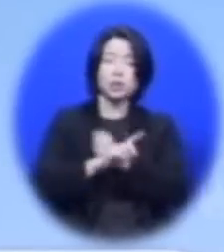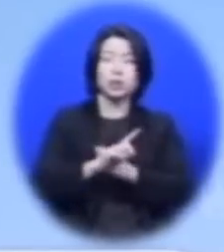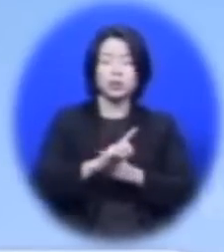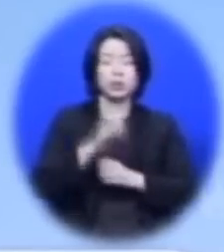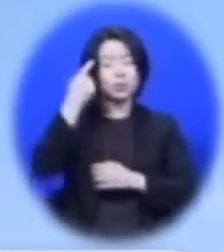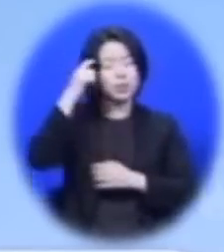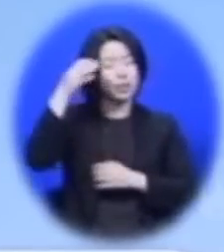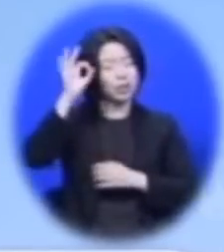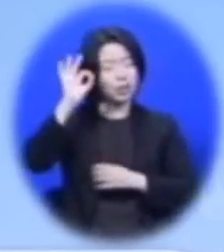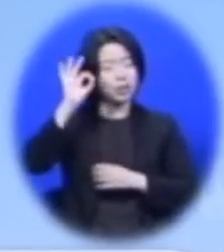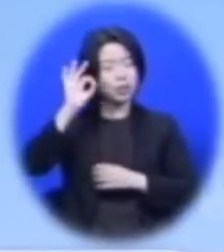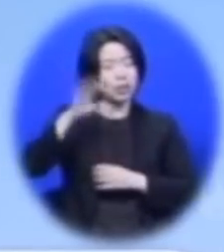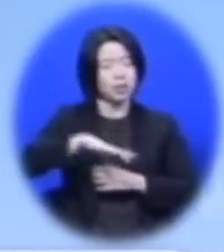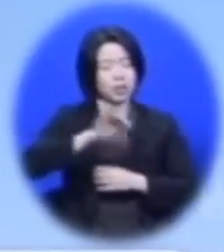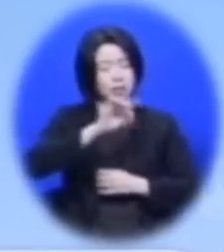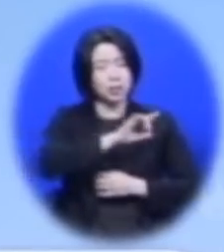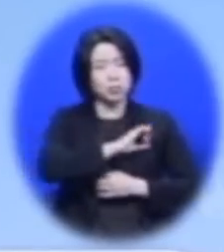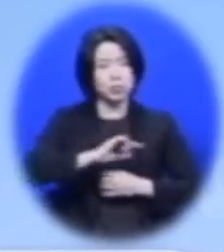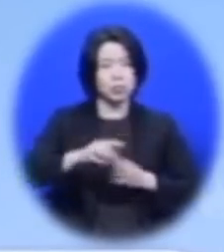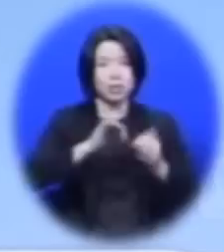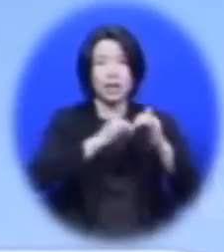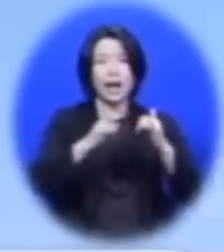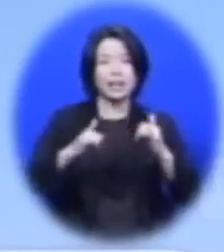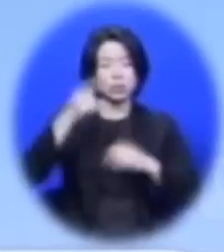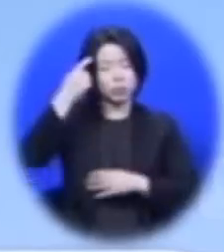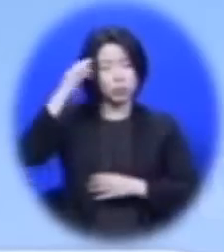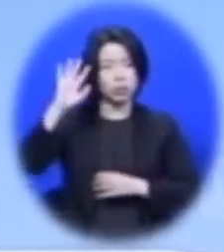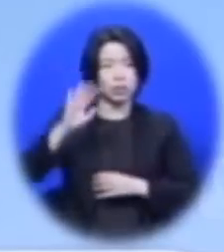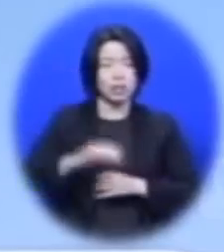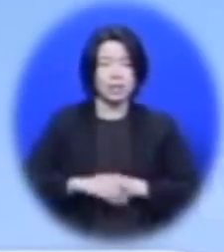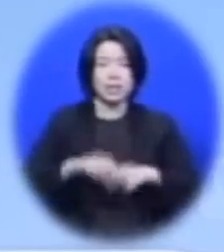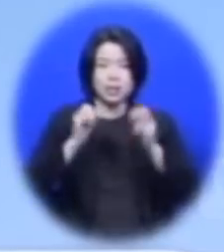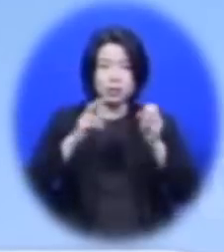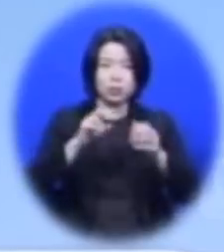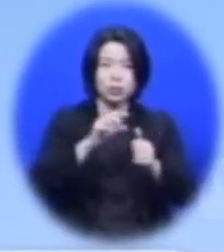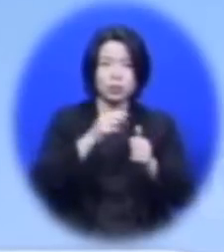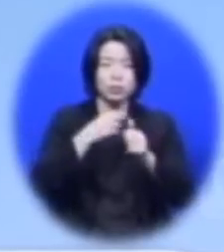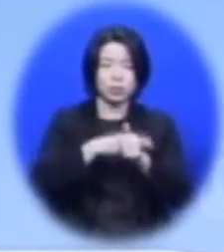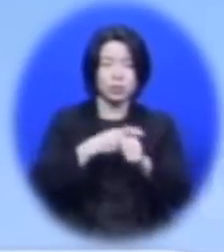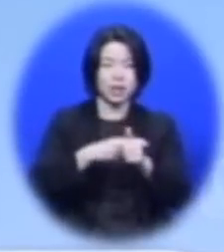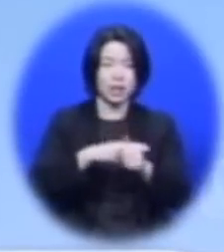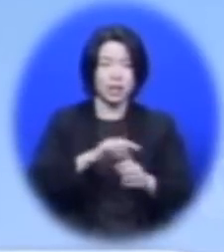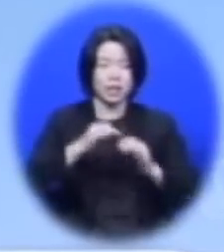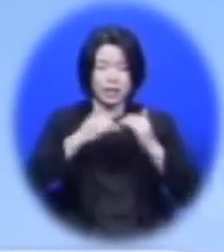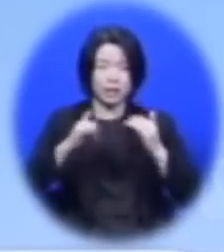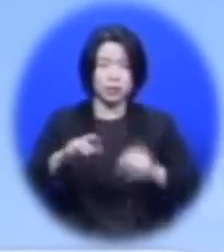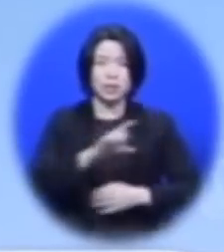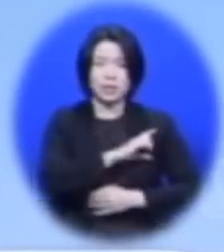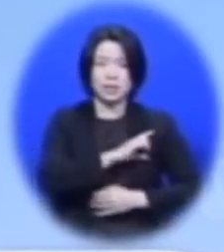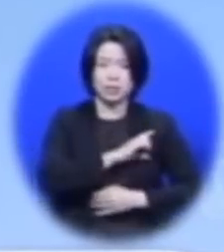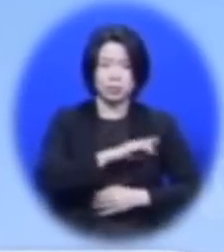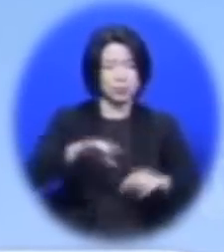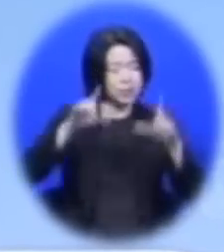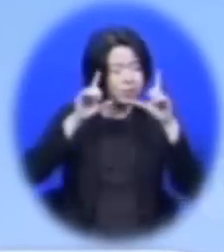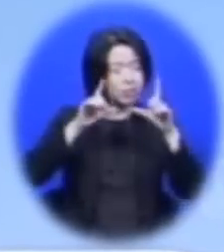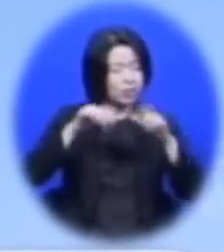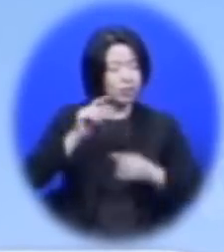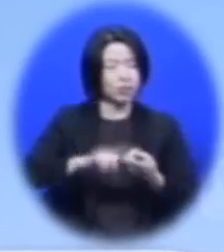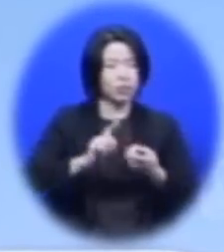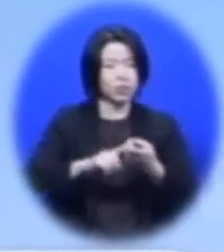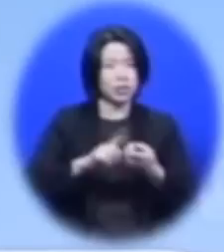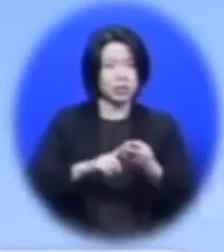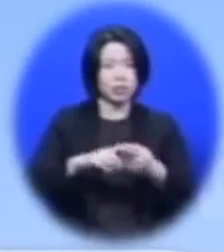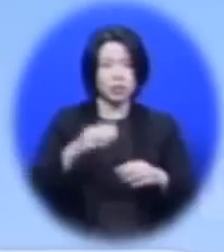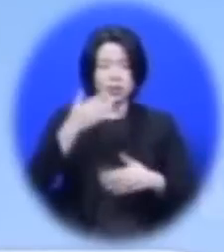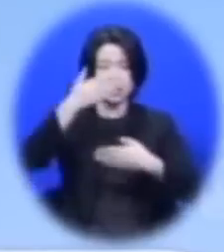먼저 가족들이 떠오른다. 선교사 가족이라는 명분. 난 이미 그런 명분이나 명성이라는